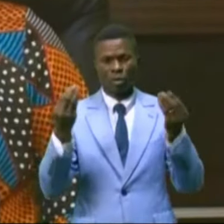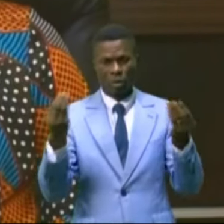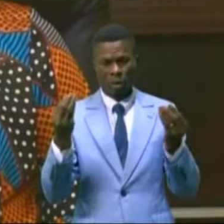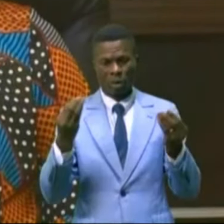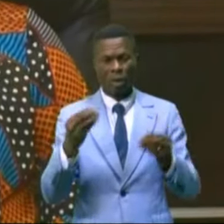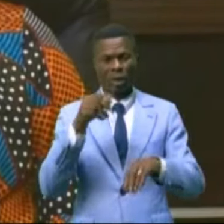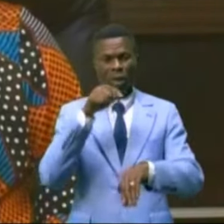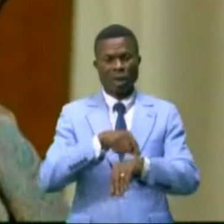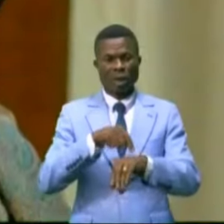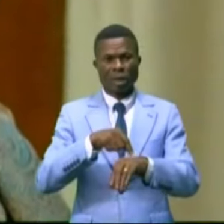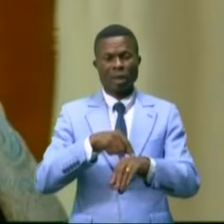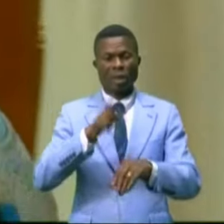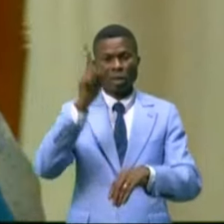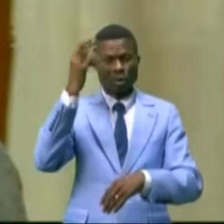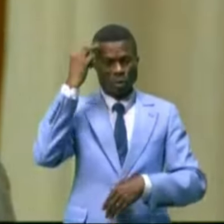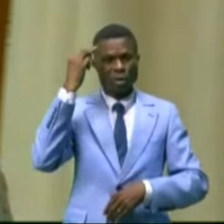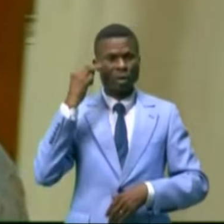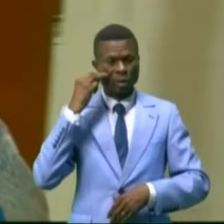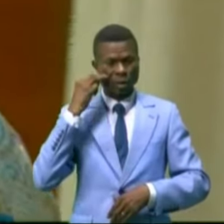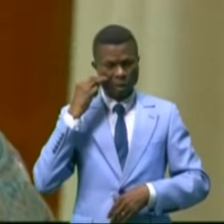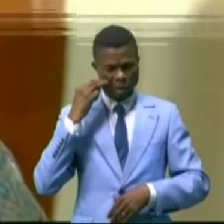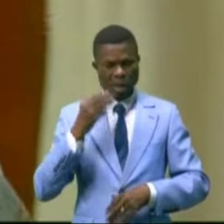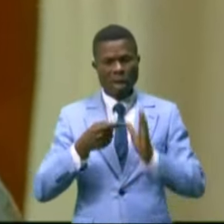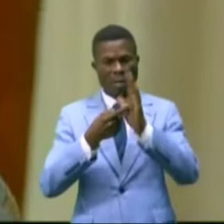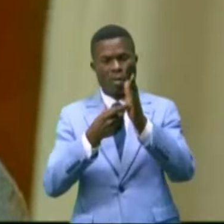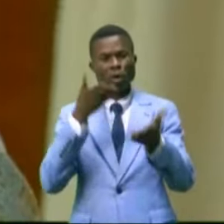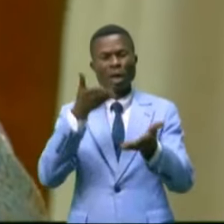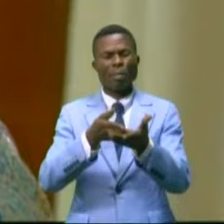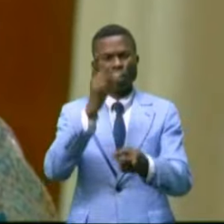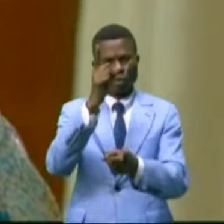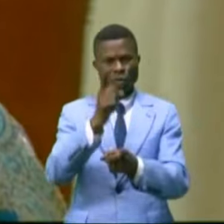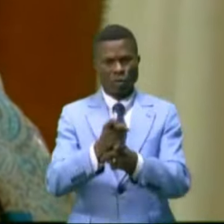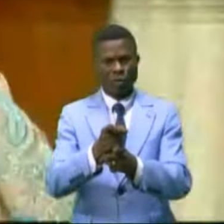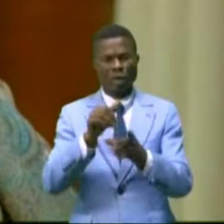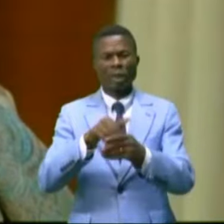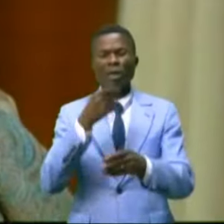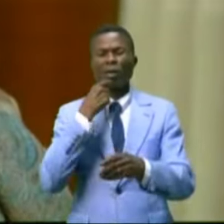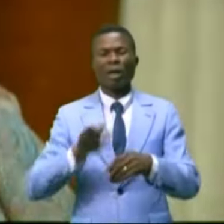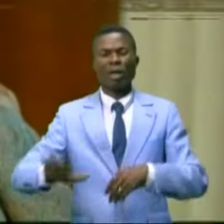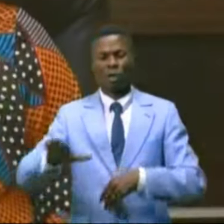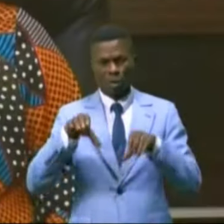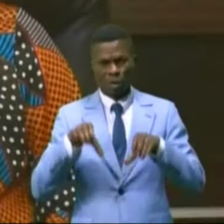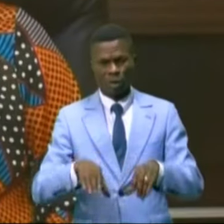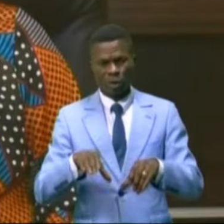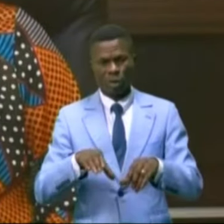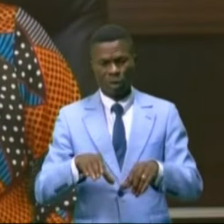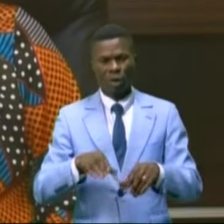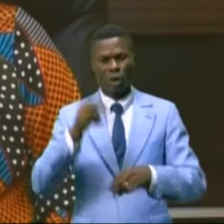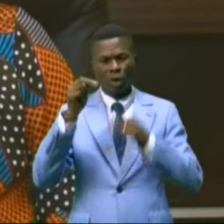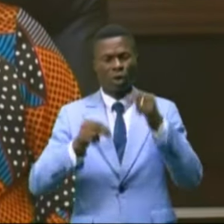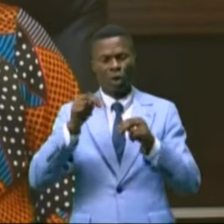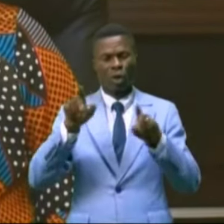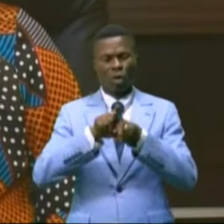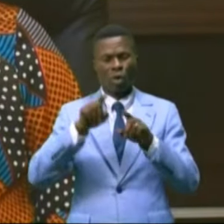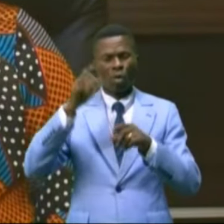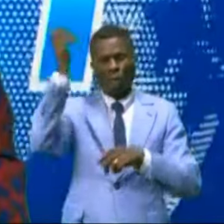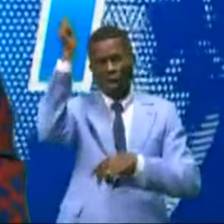les mandats de la première ministre laisse des empreintes indébil dans l'histoire de C pays à dimension